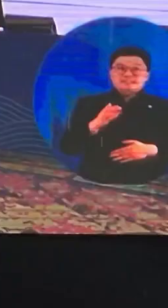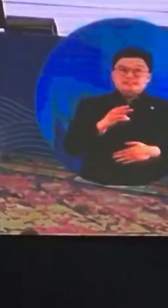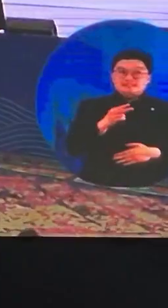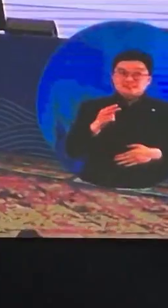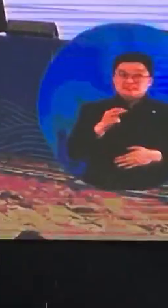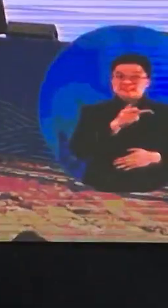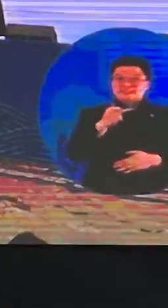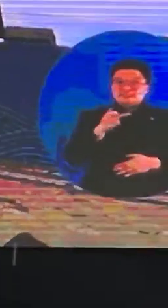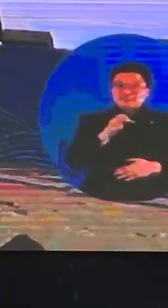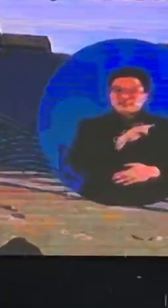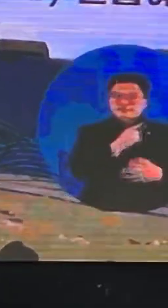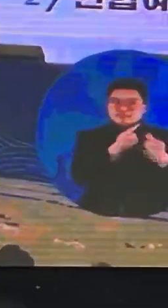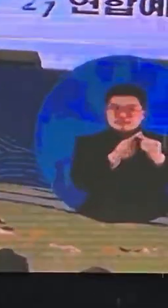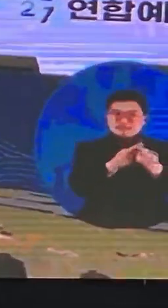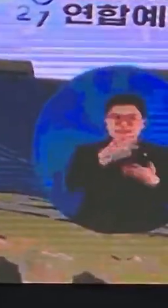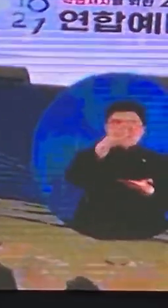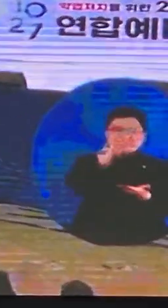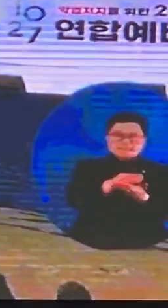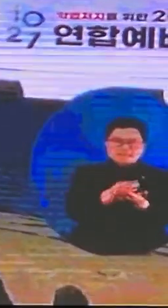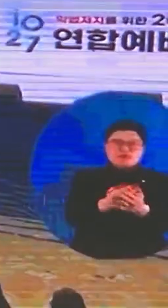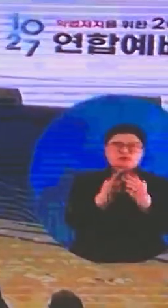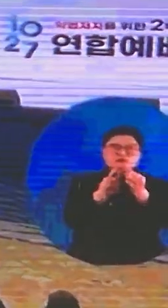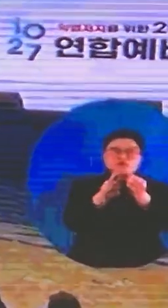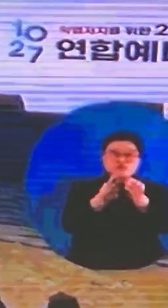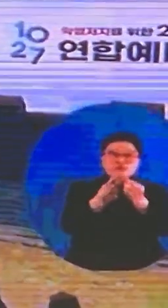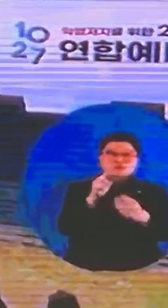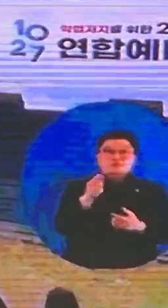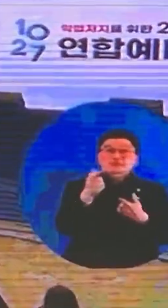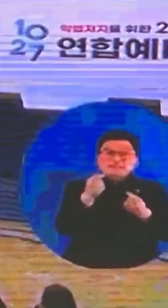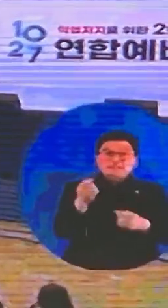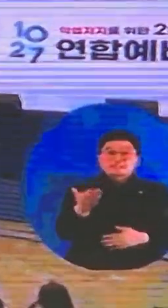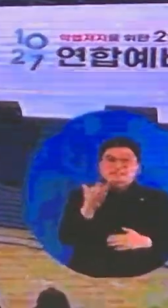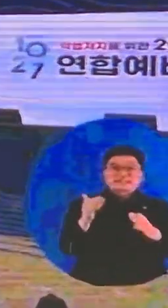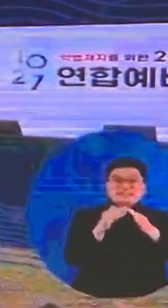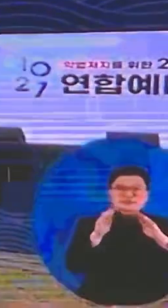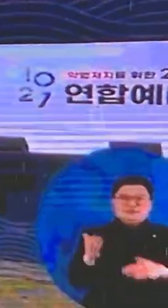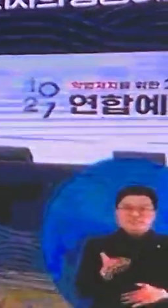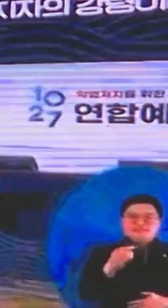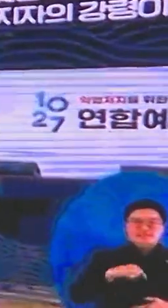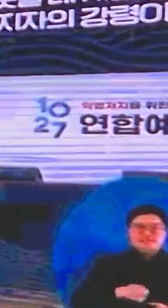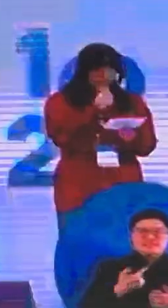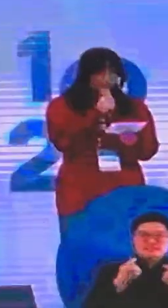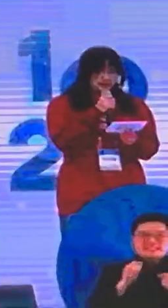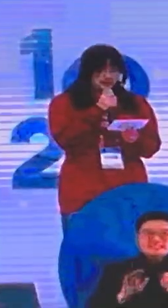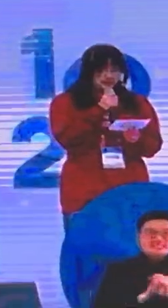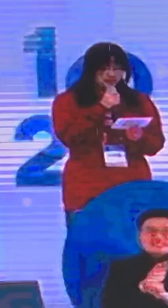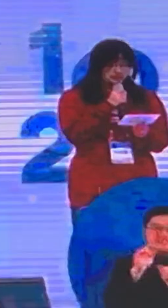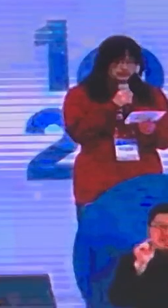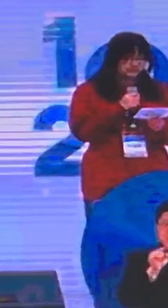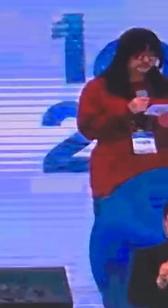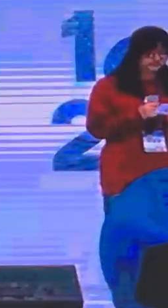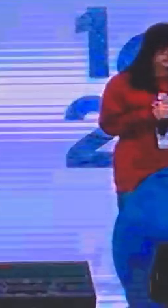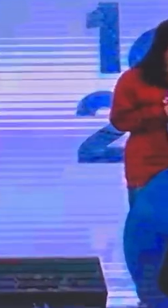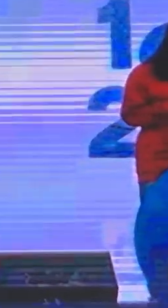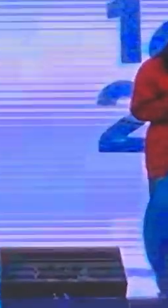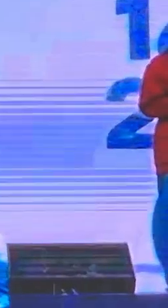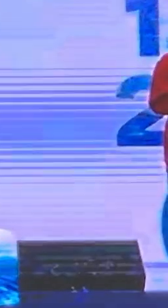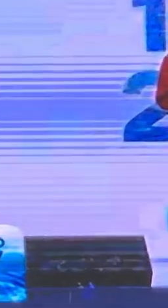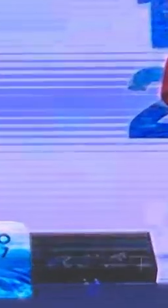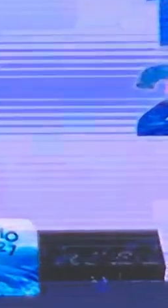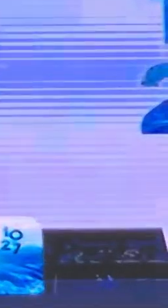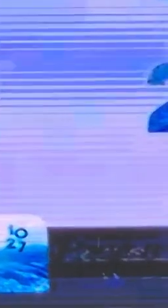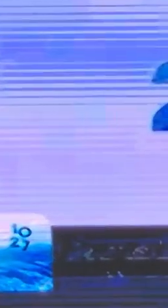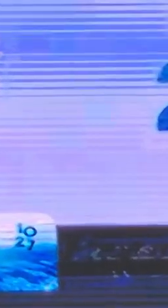크고 첫째 되는 계명이요 둘째도 그와 같으니 내 이웃을 내 자신같이 사랑하라 하셨으니 이